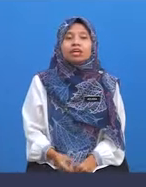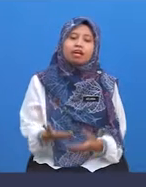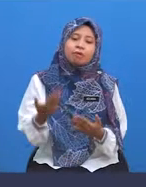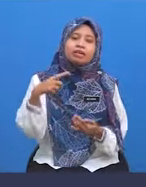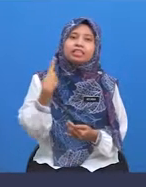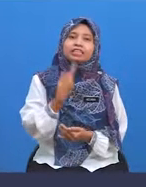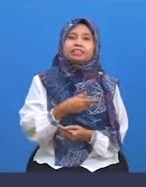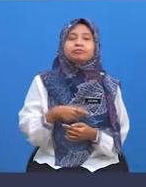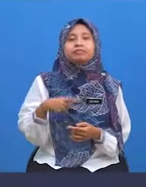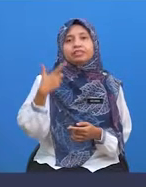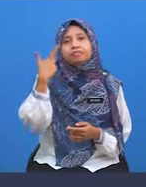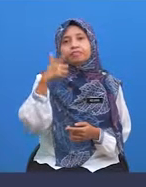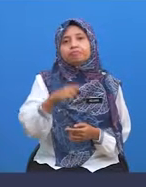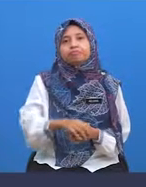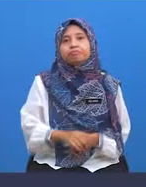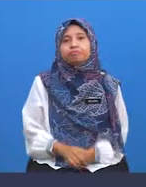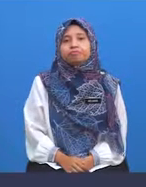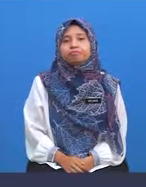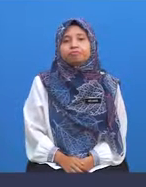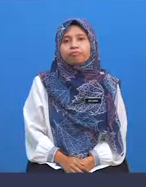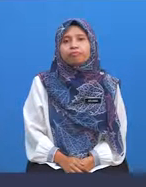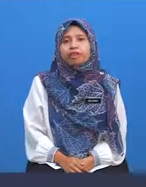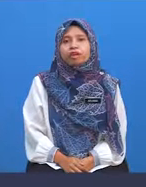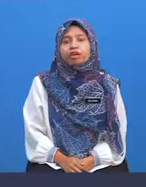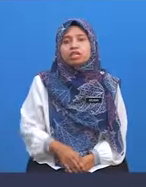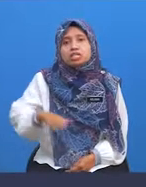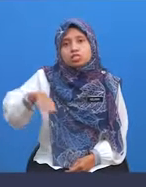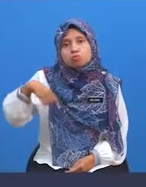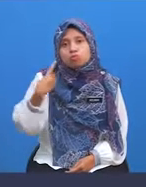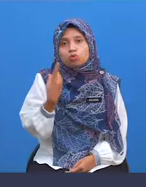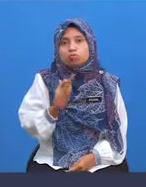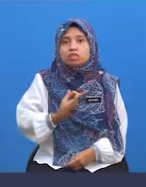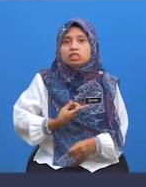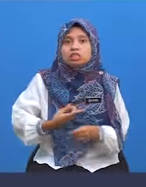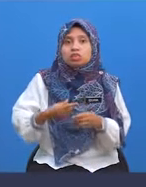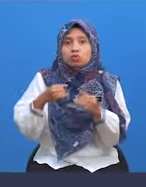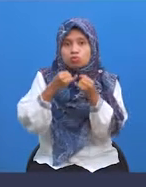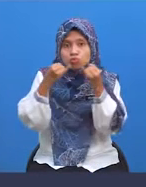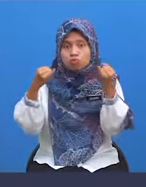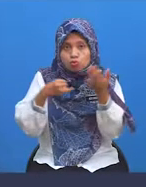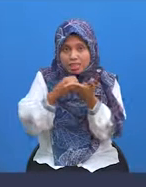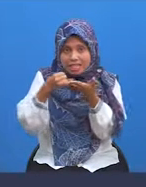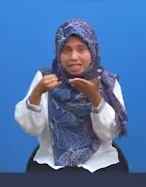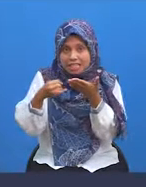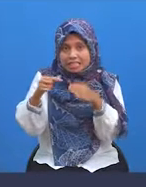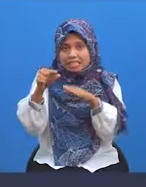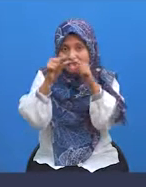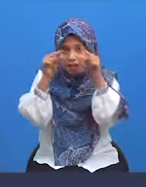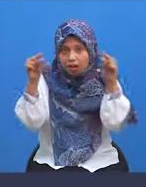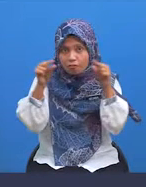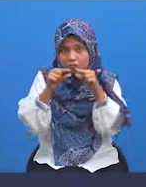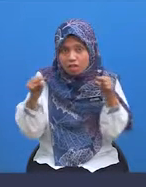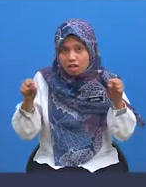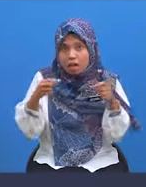Sebelum kita terus melukis graf, mari kita lihat kembali bentuk am. Fungsi trigonometri